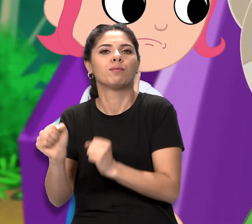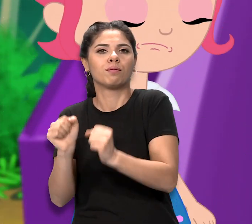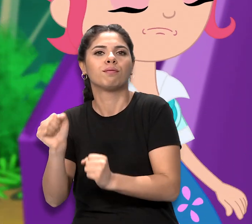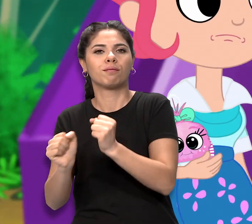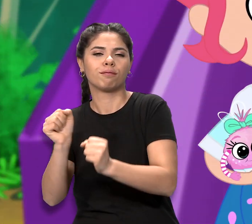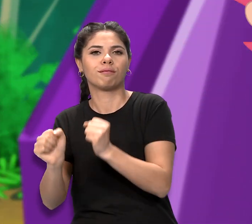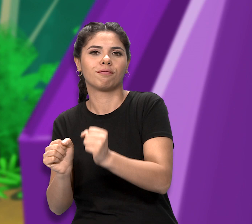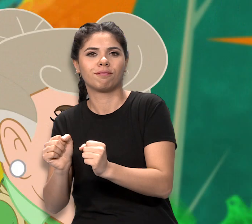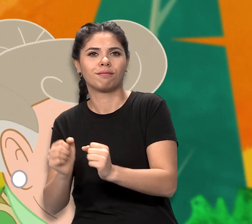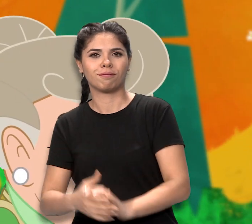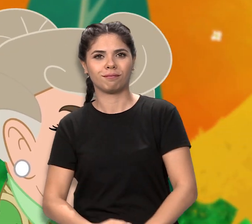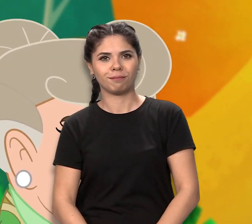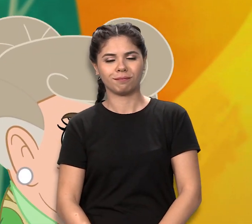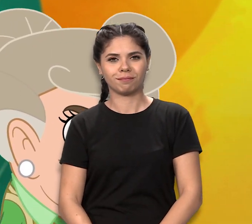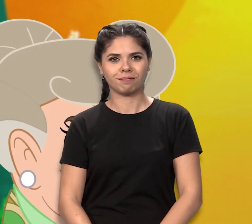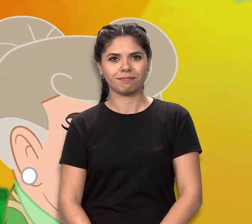yürüyün.